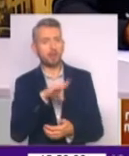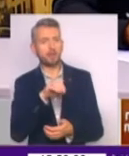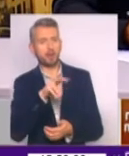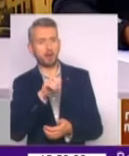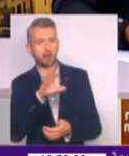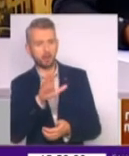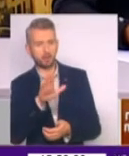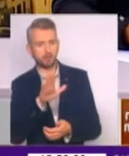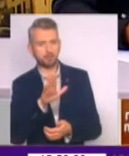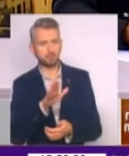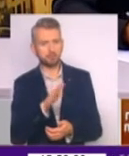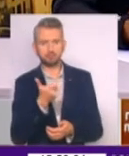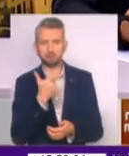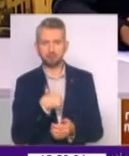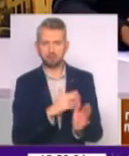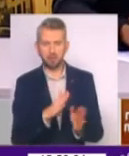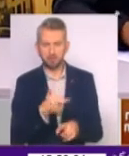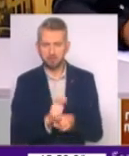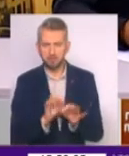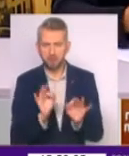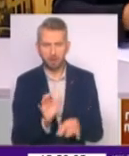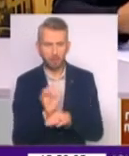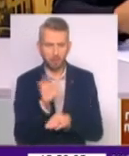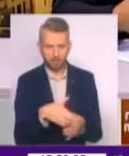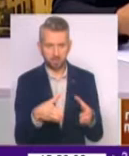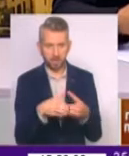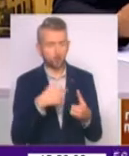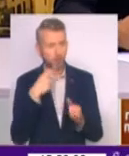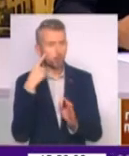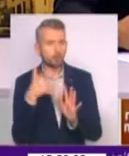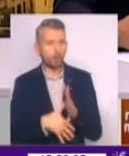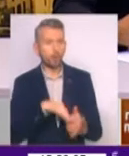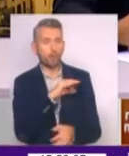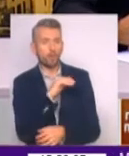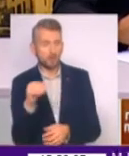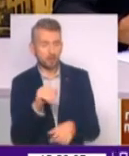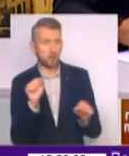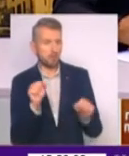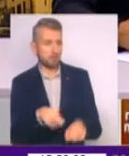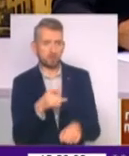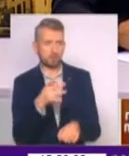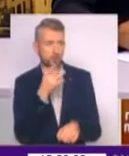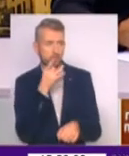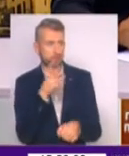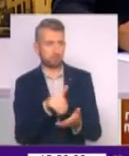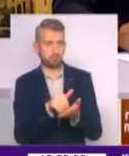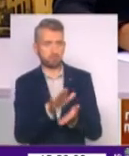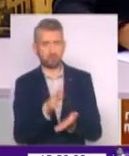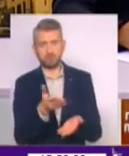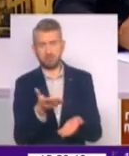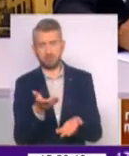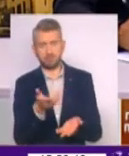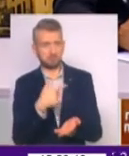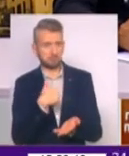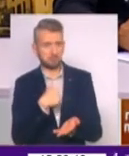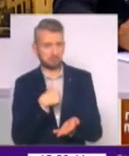повівся дуже по-людськи, угу. да, направив бригаду, хоча я розумію, що формально міг би якоюсь мірою там відбиватися і